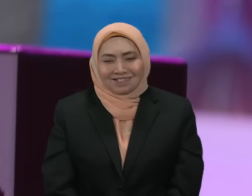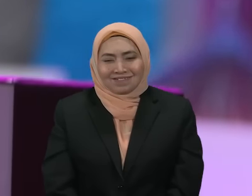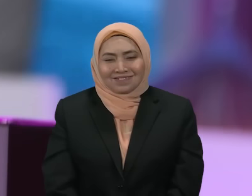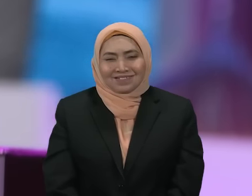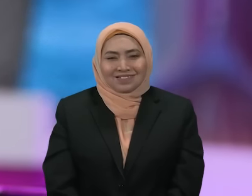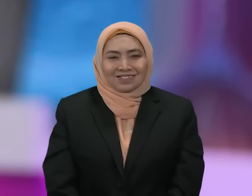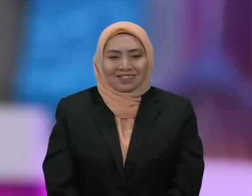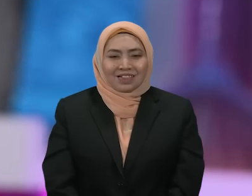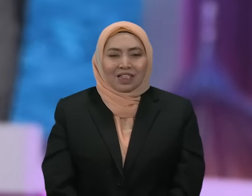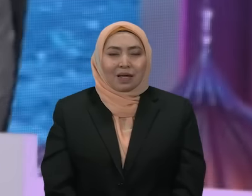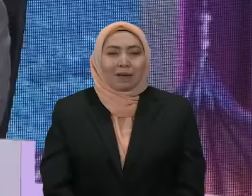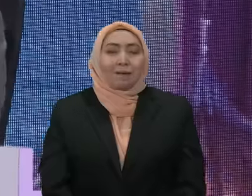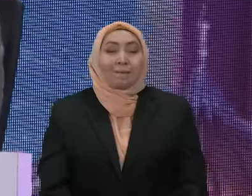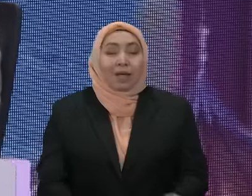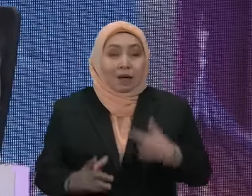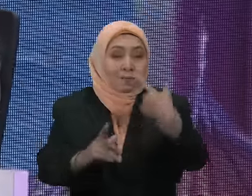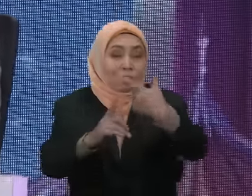Panggilan haji